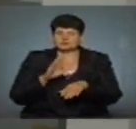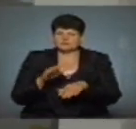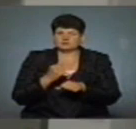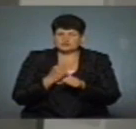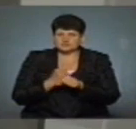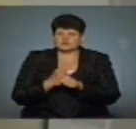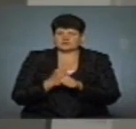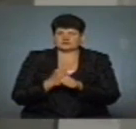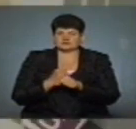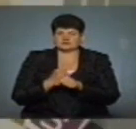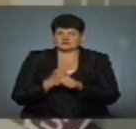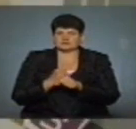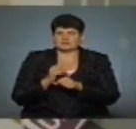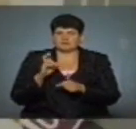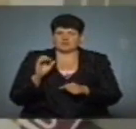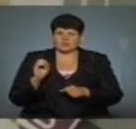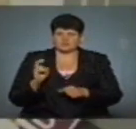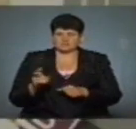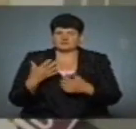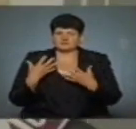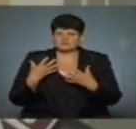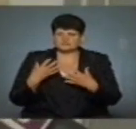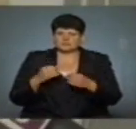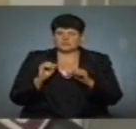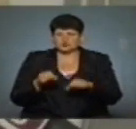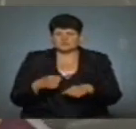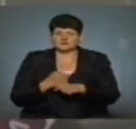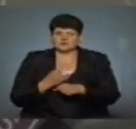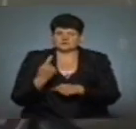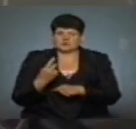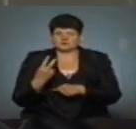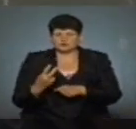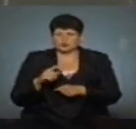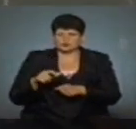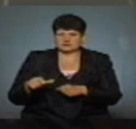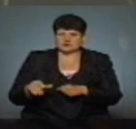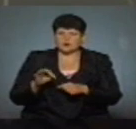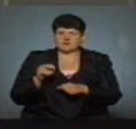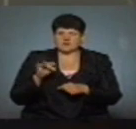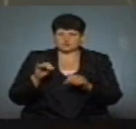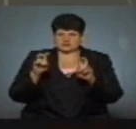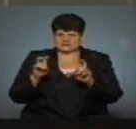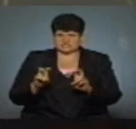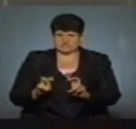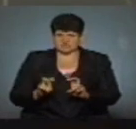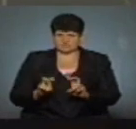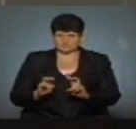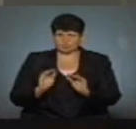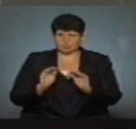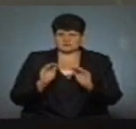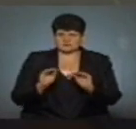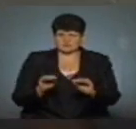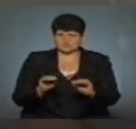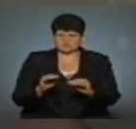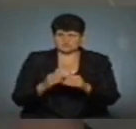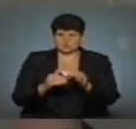працюватимуть у ламінарному боксі. Може працювати одна або двоє людей. Оператор сідає і, помістивши руки